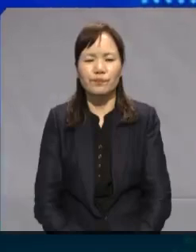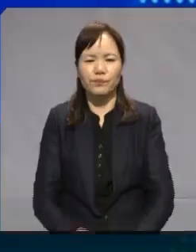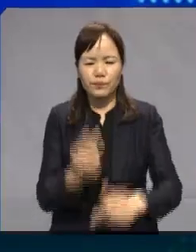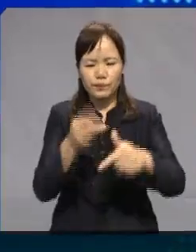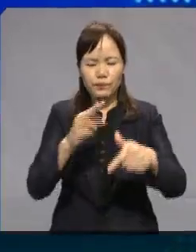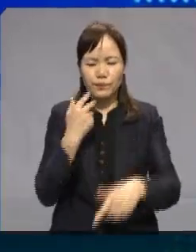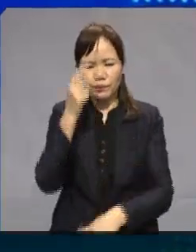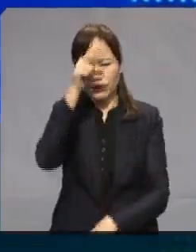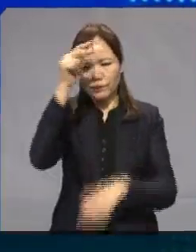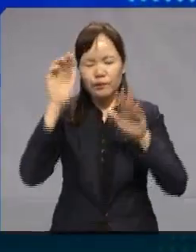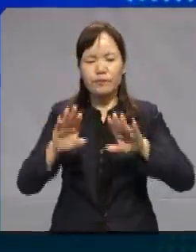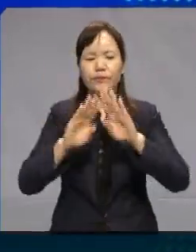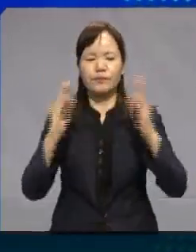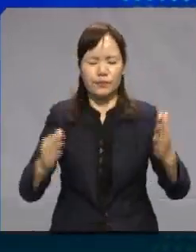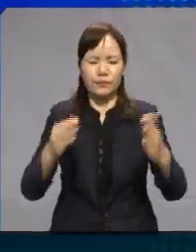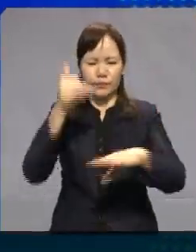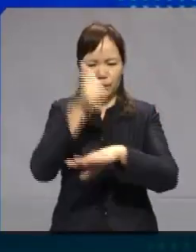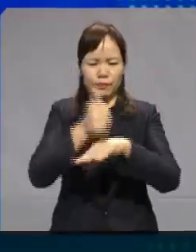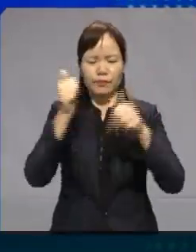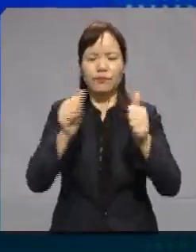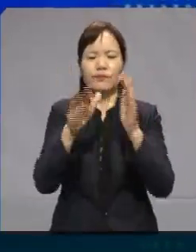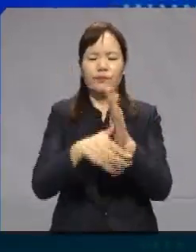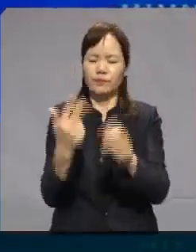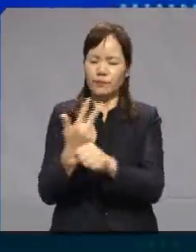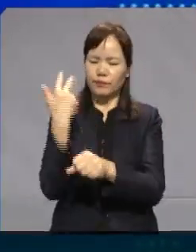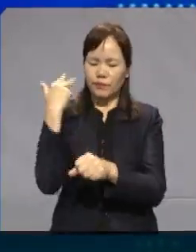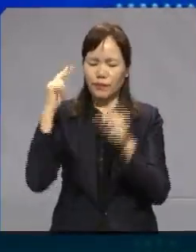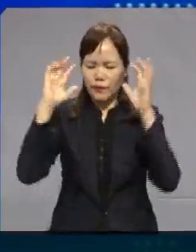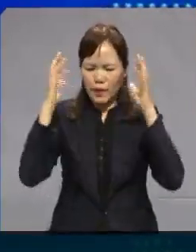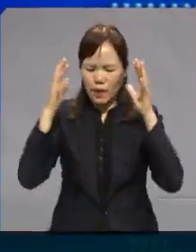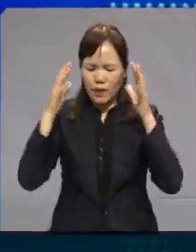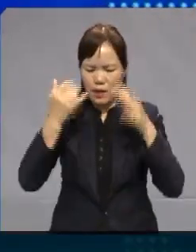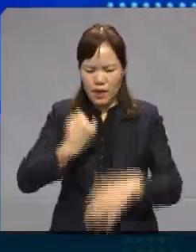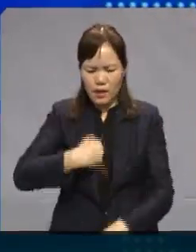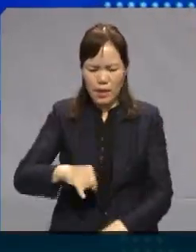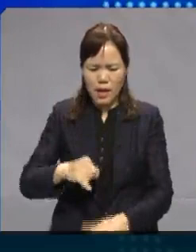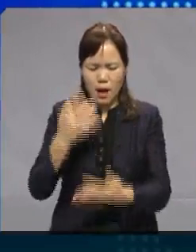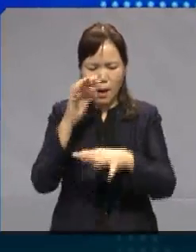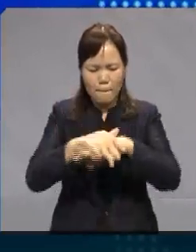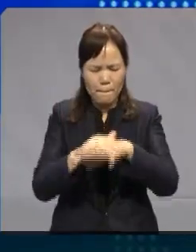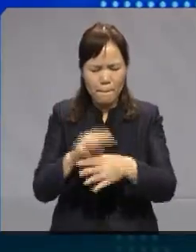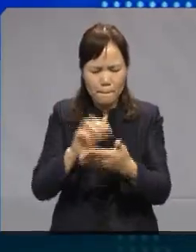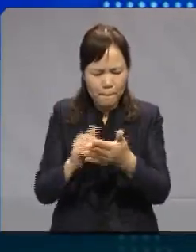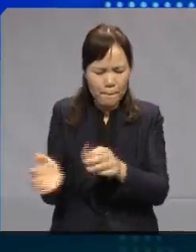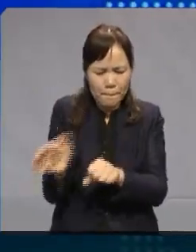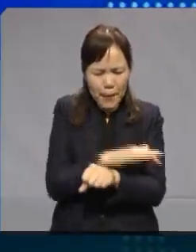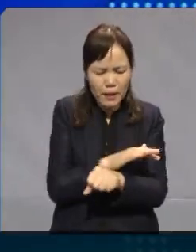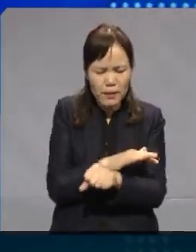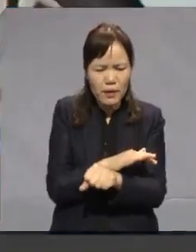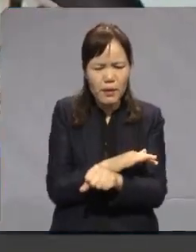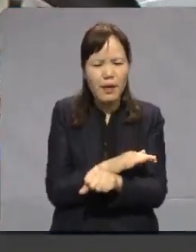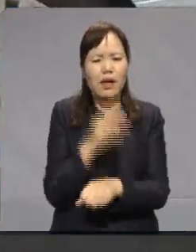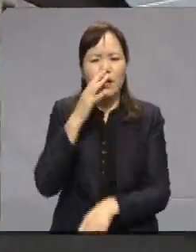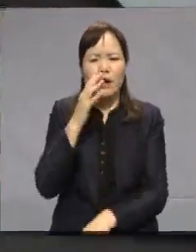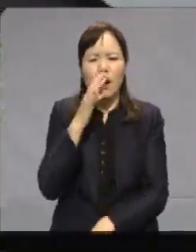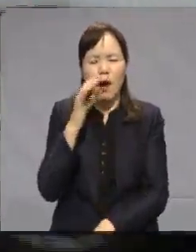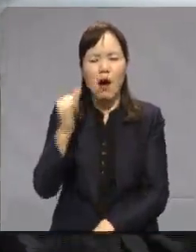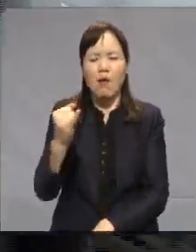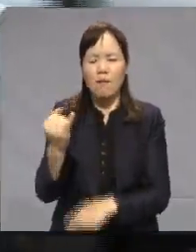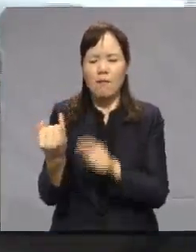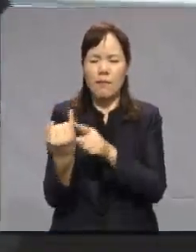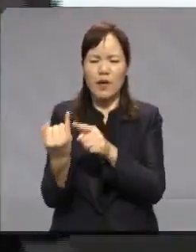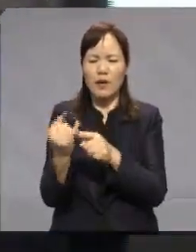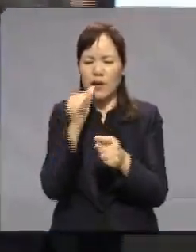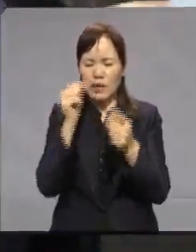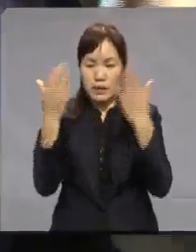인천 지금은 오늘 열린 결심공판에서 7년 전 신생활 딸을 텃밭에 앞매장 살해한 엄마 44살 씨에게